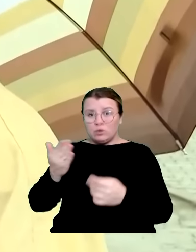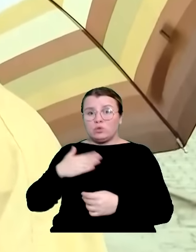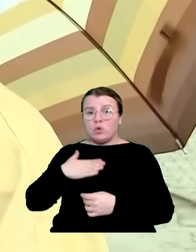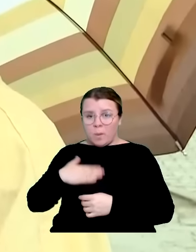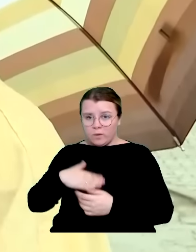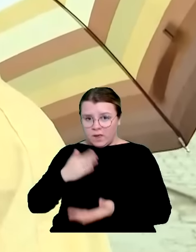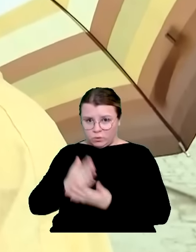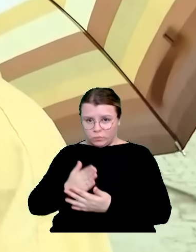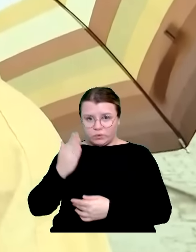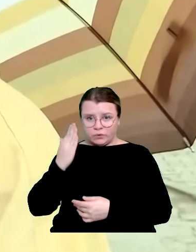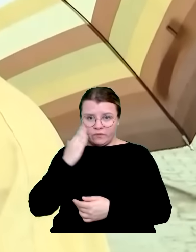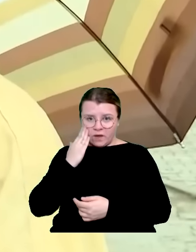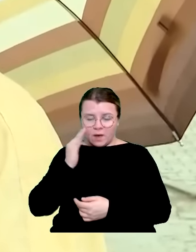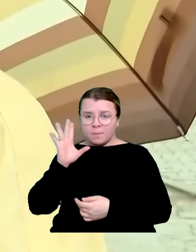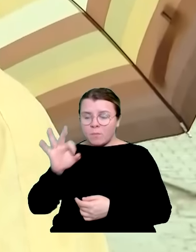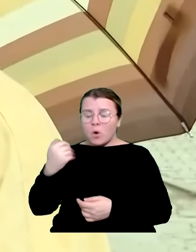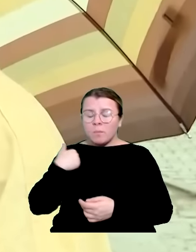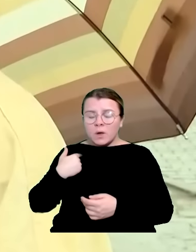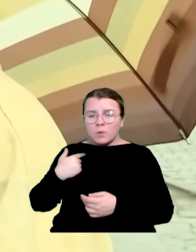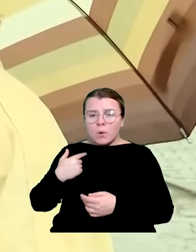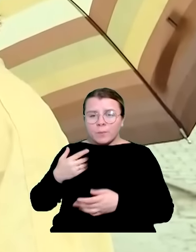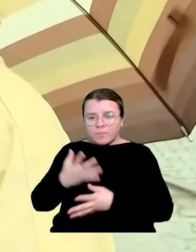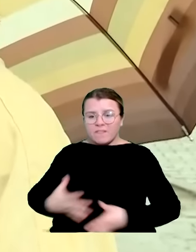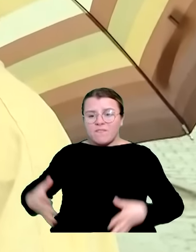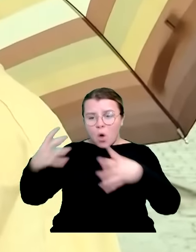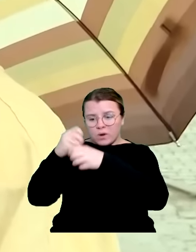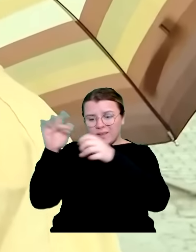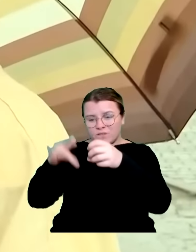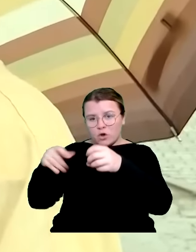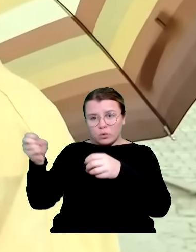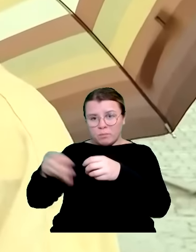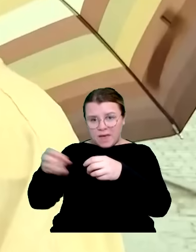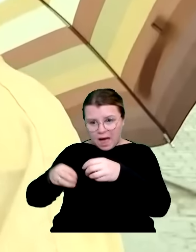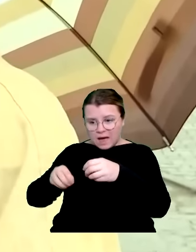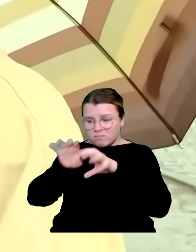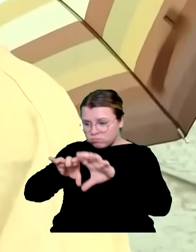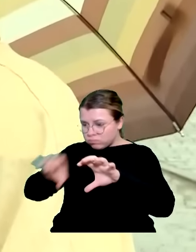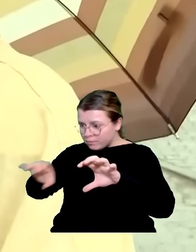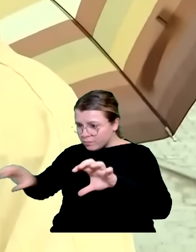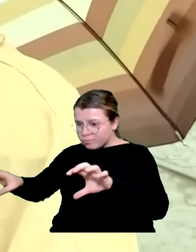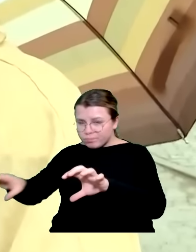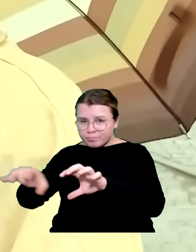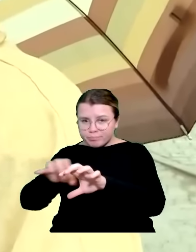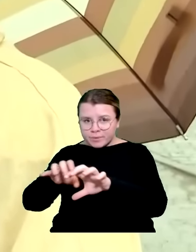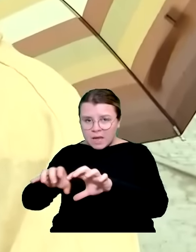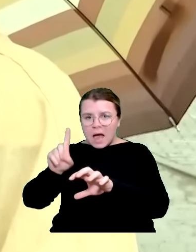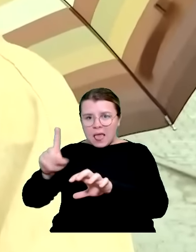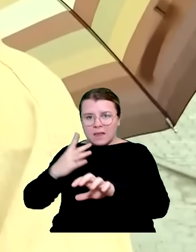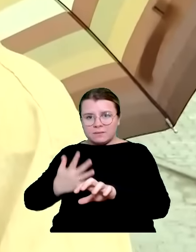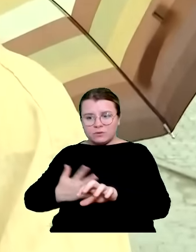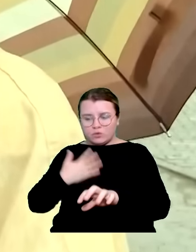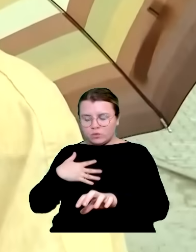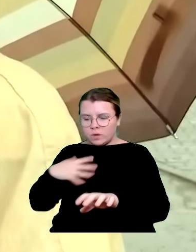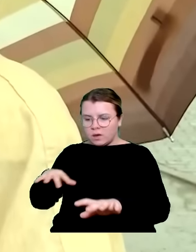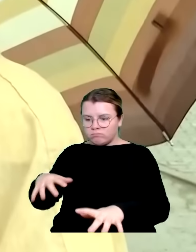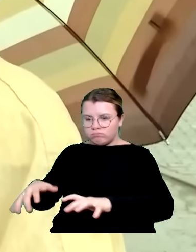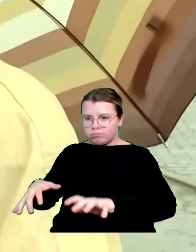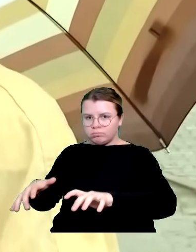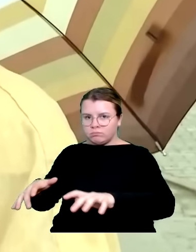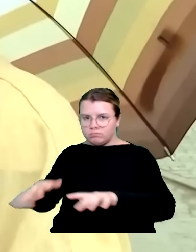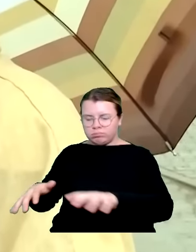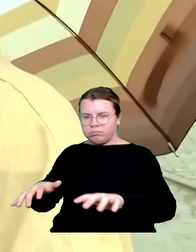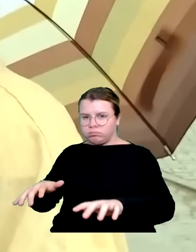tam kładli worki z piachem, ale no tak jakby czuli te drżenia, które na wałach